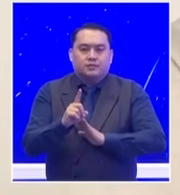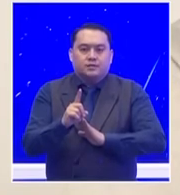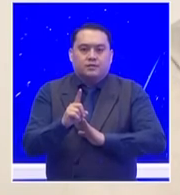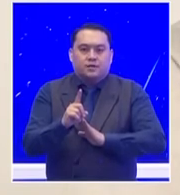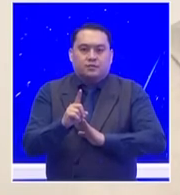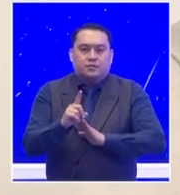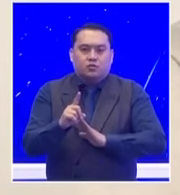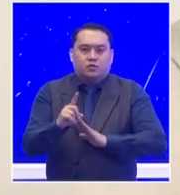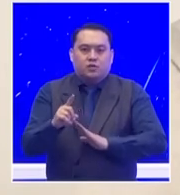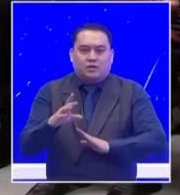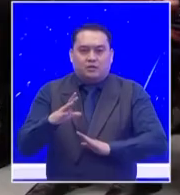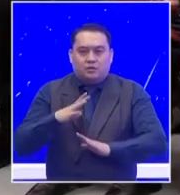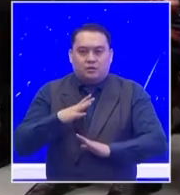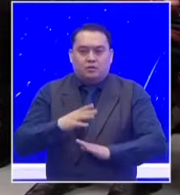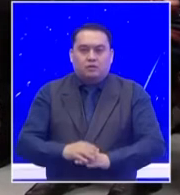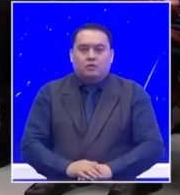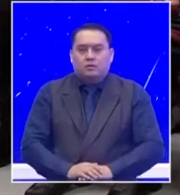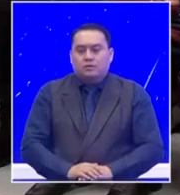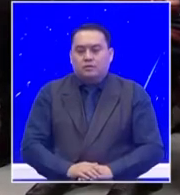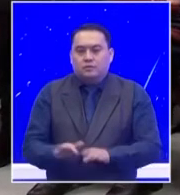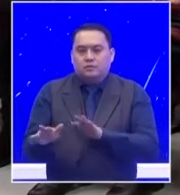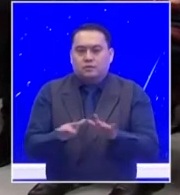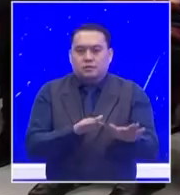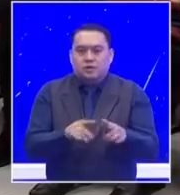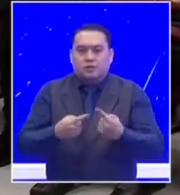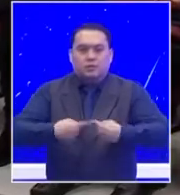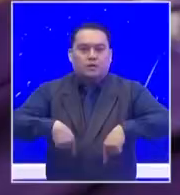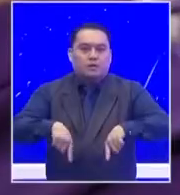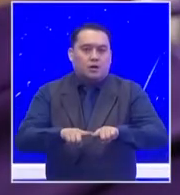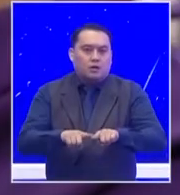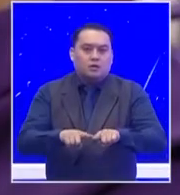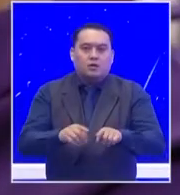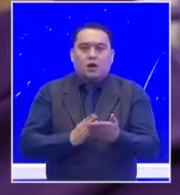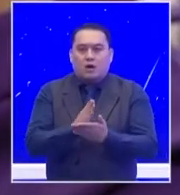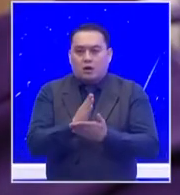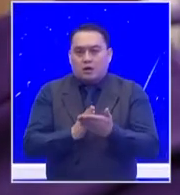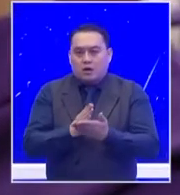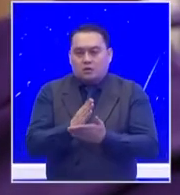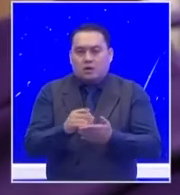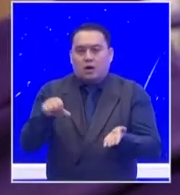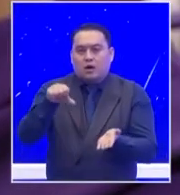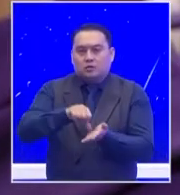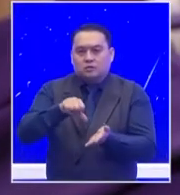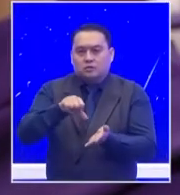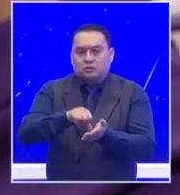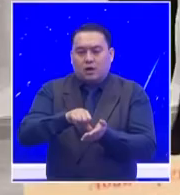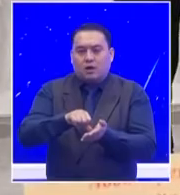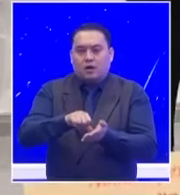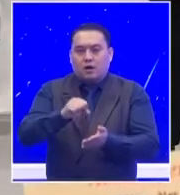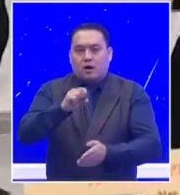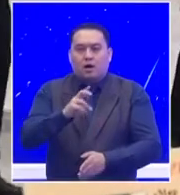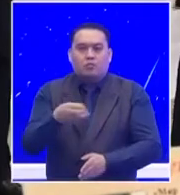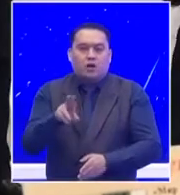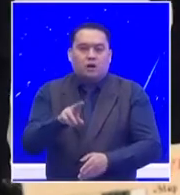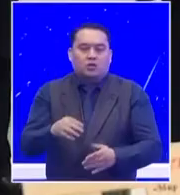кейде Абайдың өлеңдерін айтып қоямын. Шараға облыстық білім бөлімінің қызметкерлері мен ардагерлер үйінің өкілдері де қатысты. Ұйымдастырушылар Абай рухына